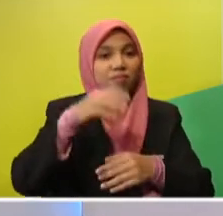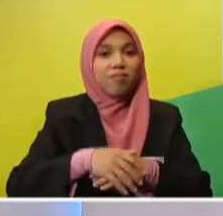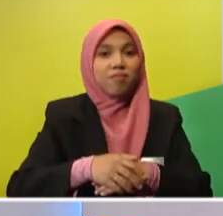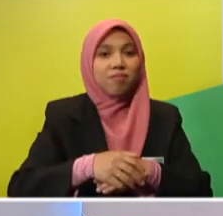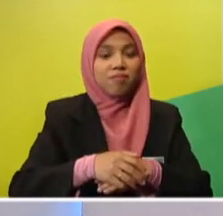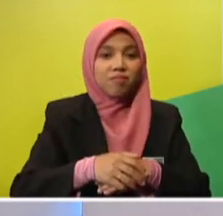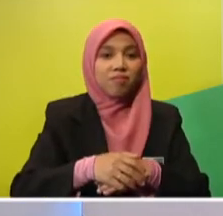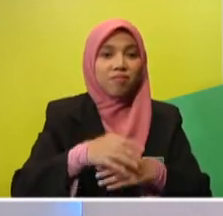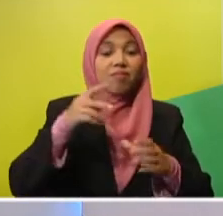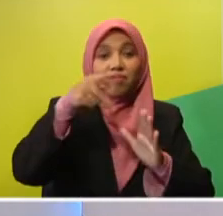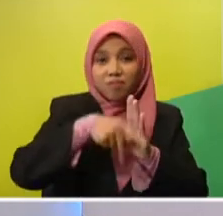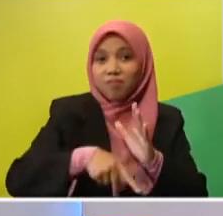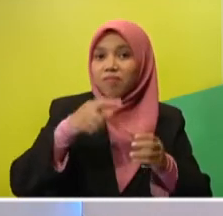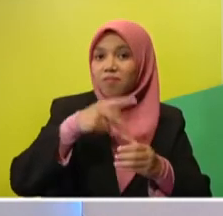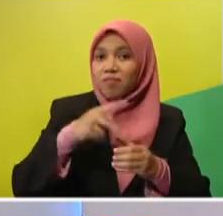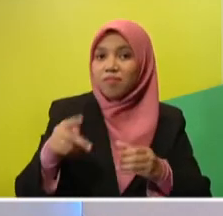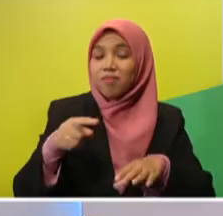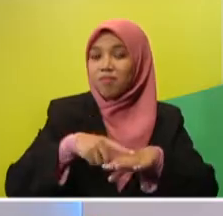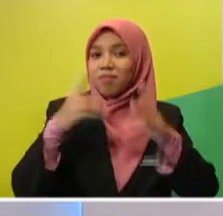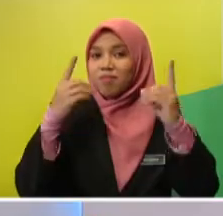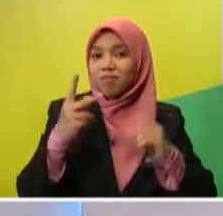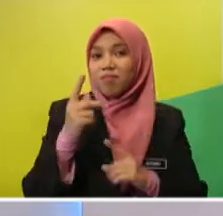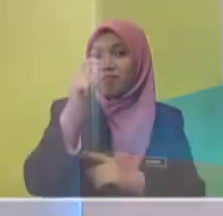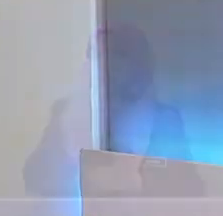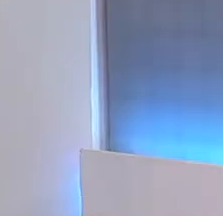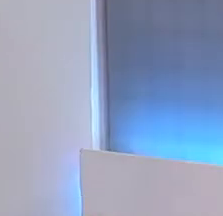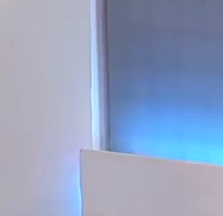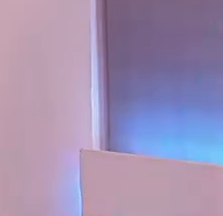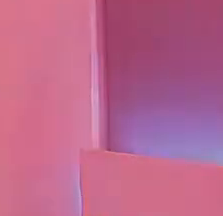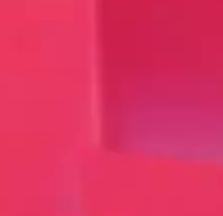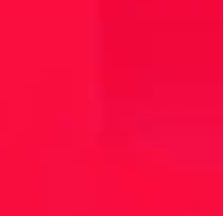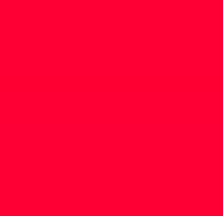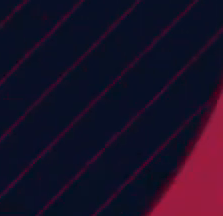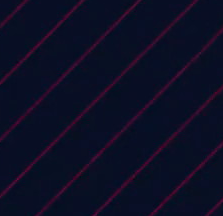dengan peratongkat di Bidik TV KPM.